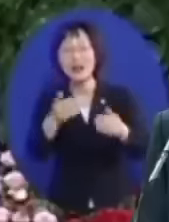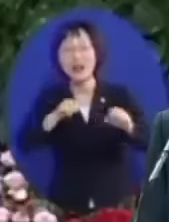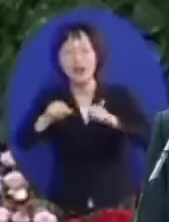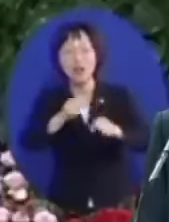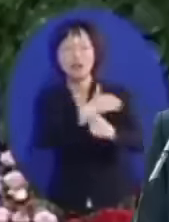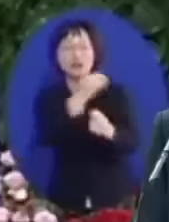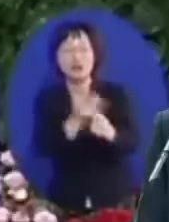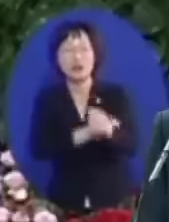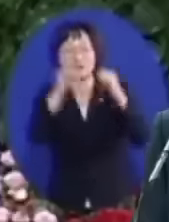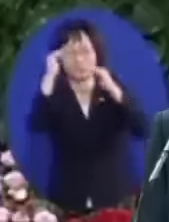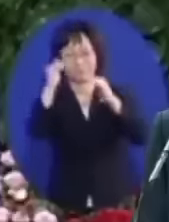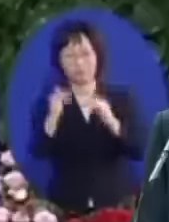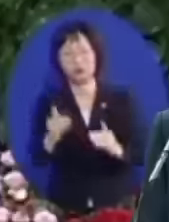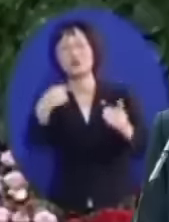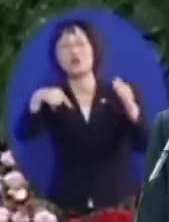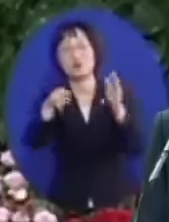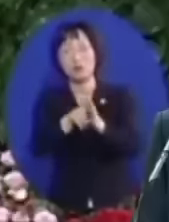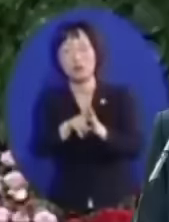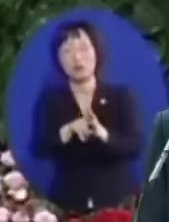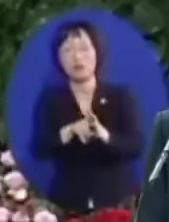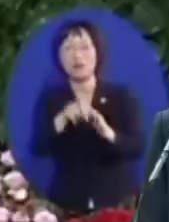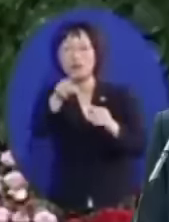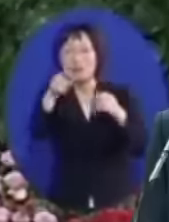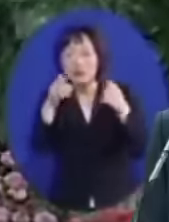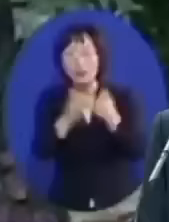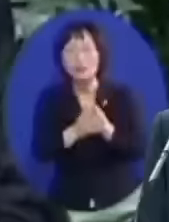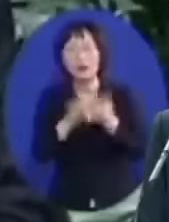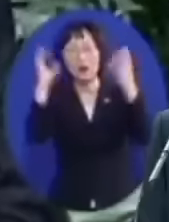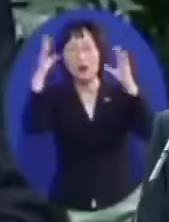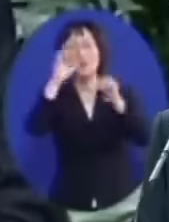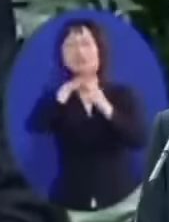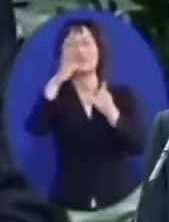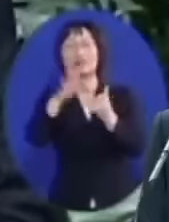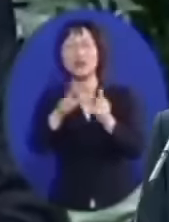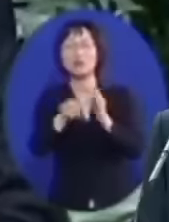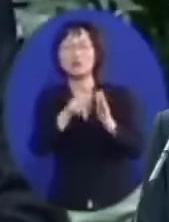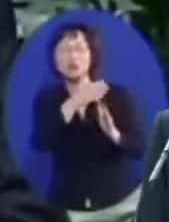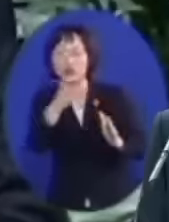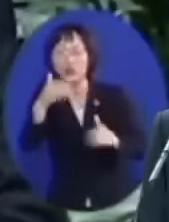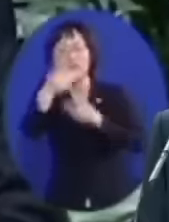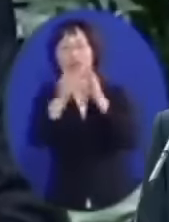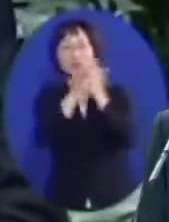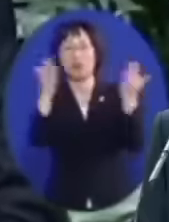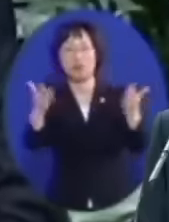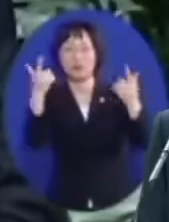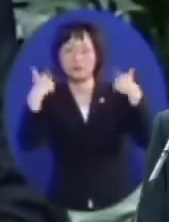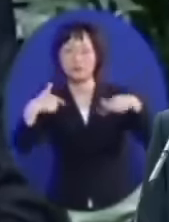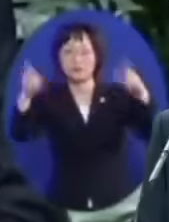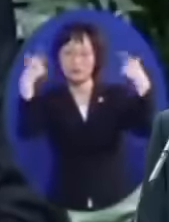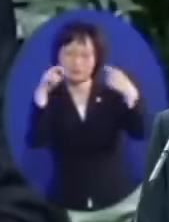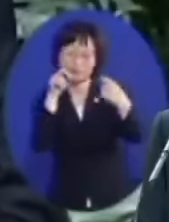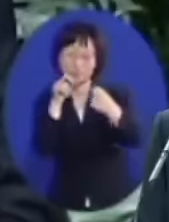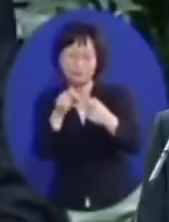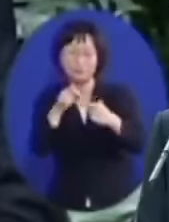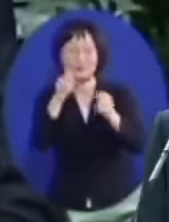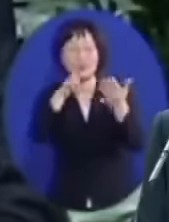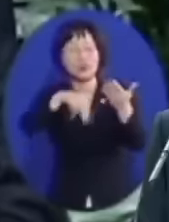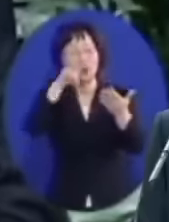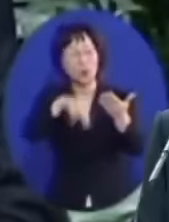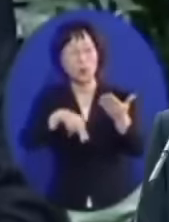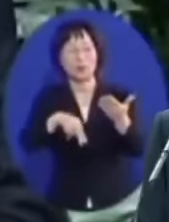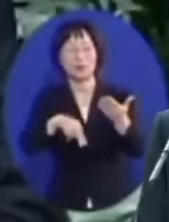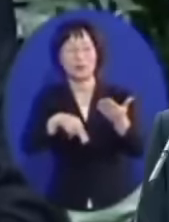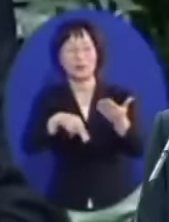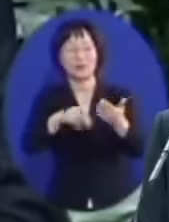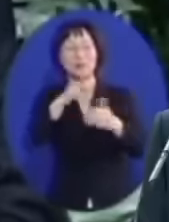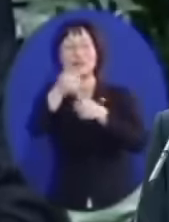능력을 갖추게 하려 합니다. 그러므로 어릴 때부터 성경을 늘 가까이 하고 성경을 읽고